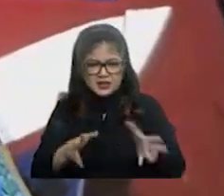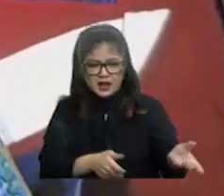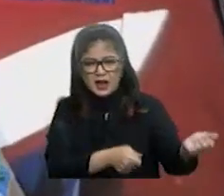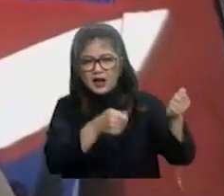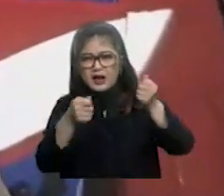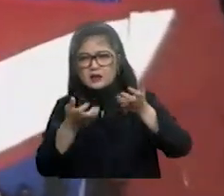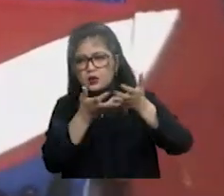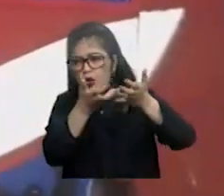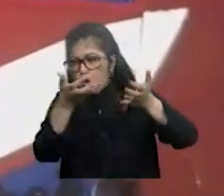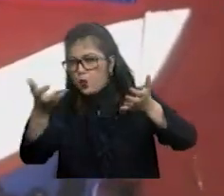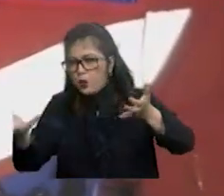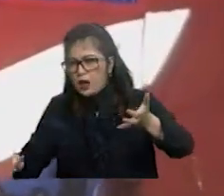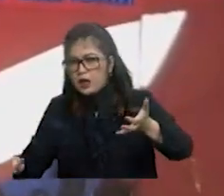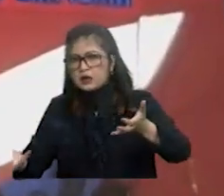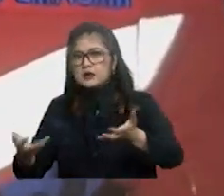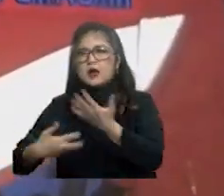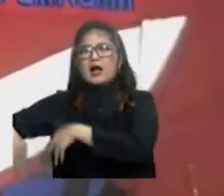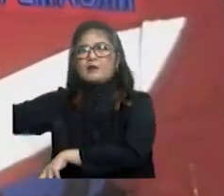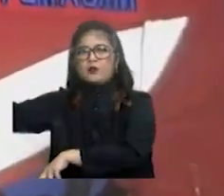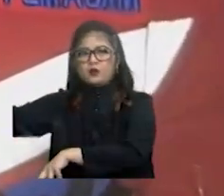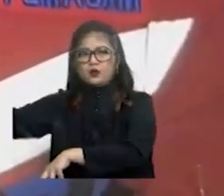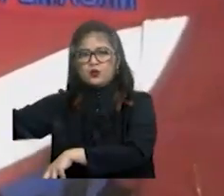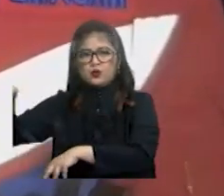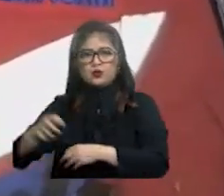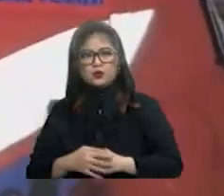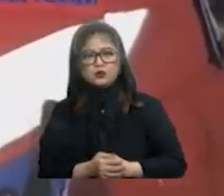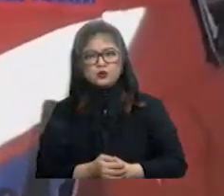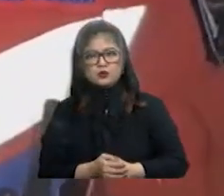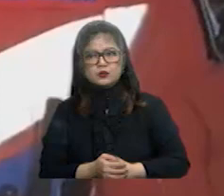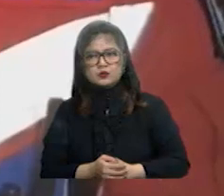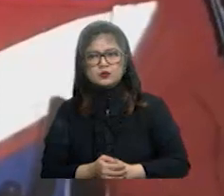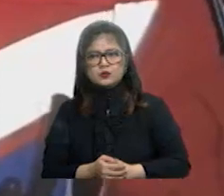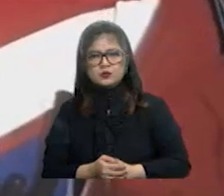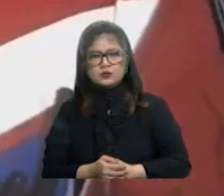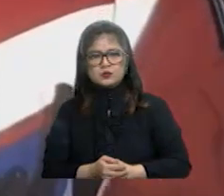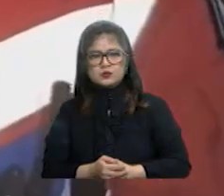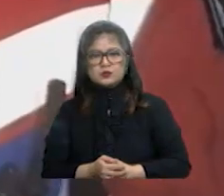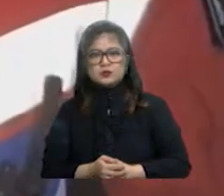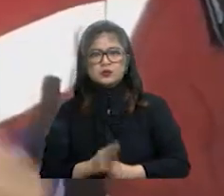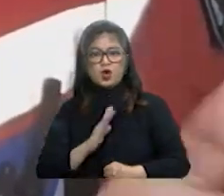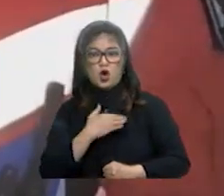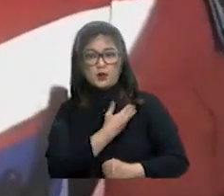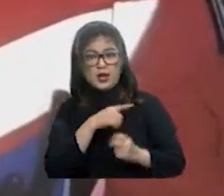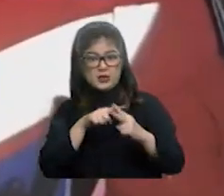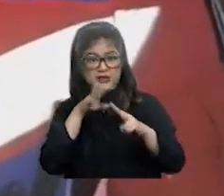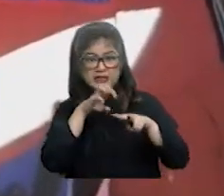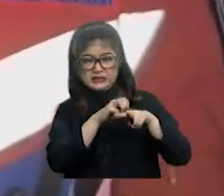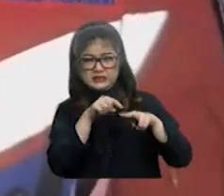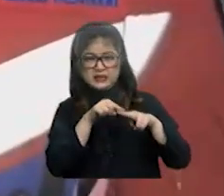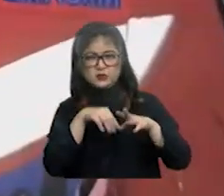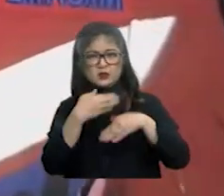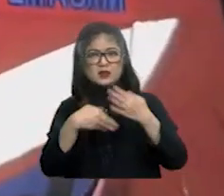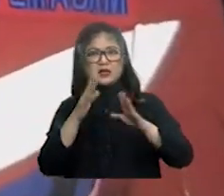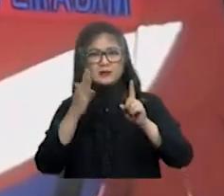sudah menggigit korbannya, ada korbannya ya. Itu perlu diobservasi selama 15 hari. Khawatirnya dia punya